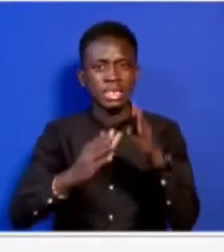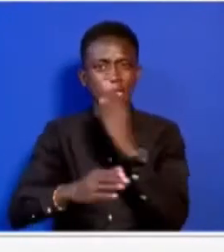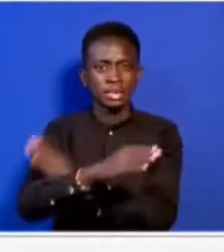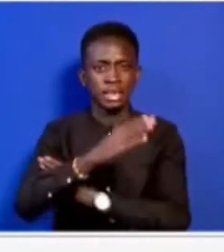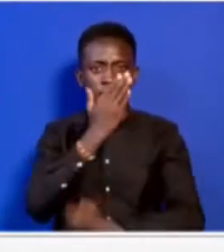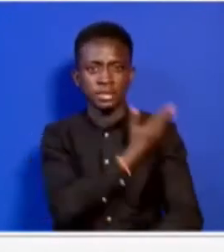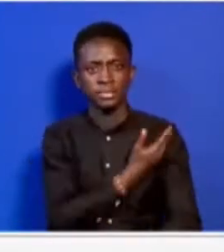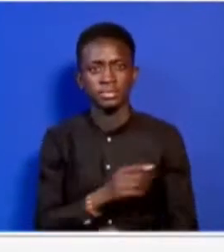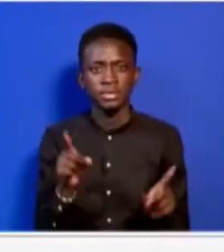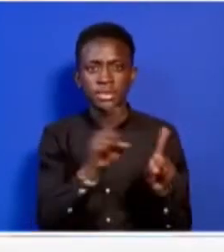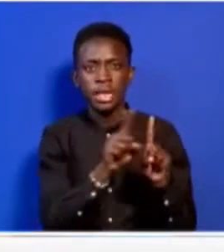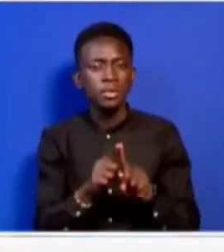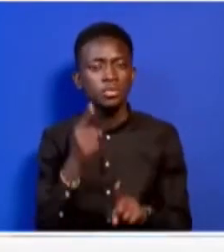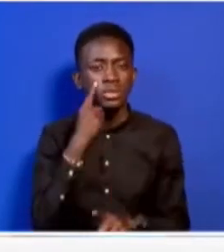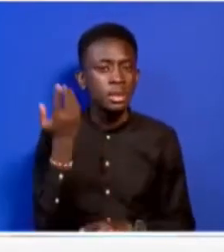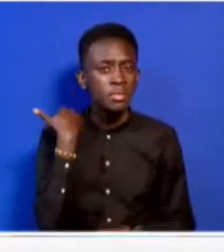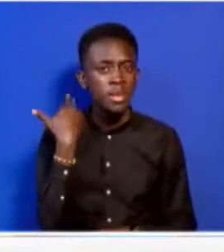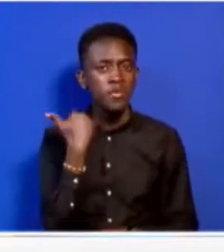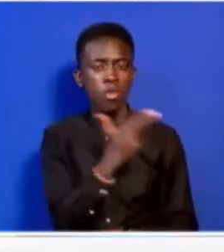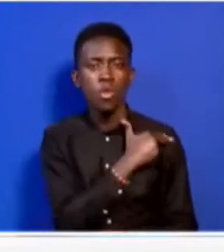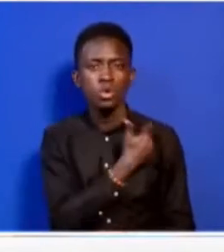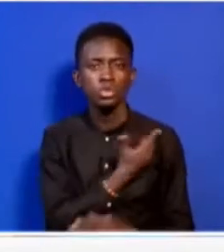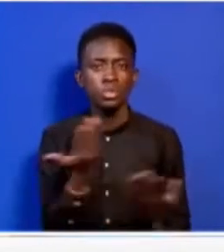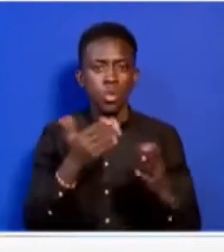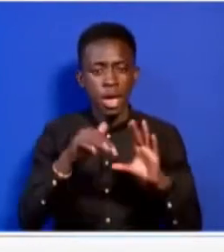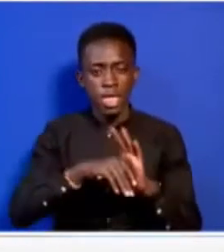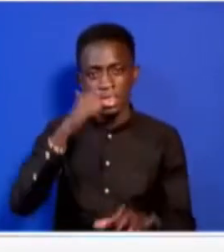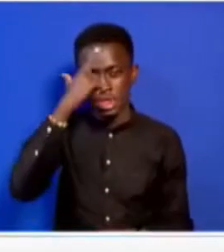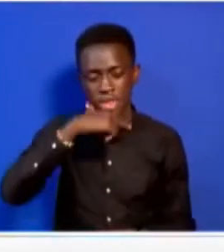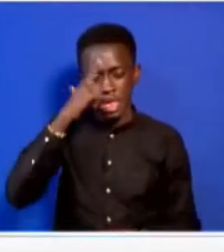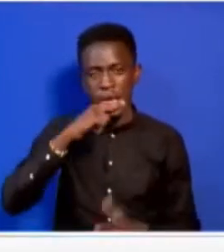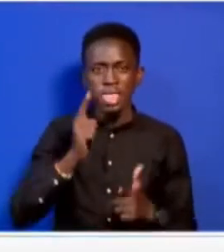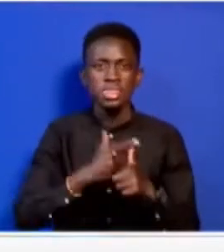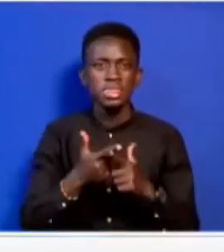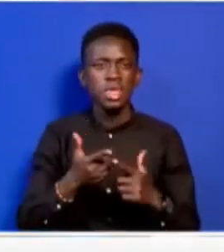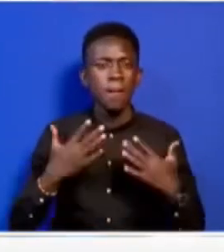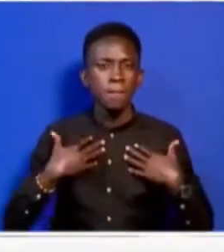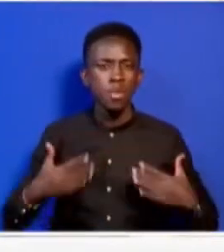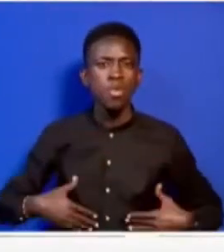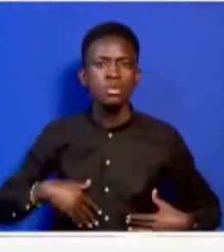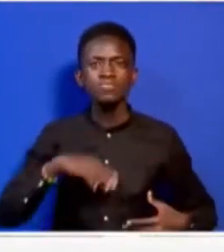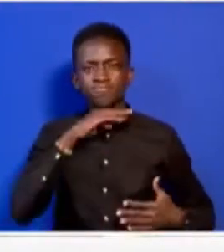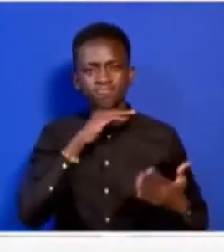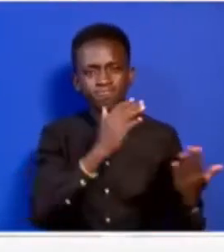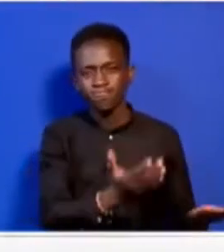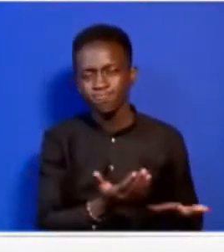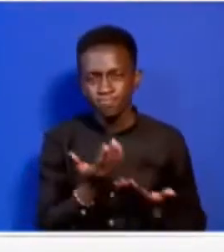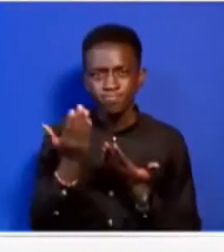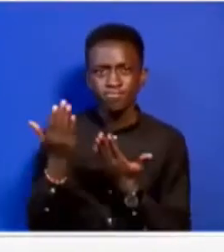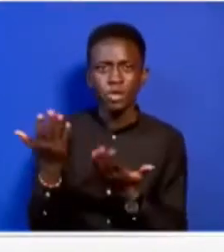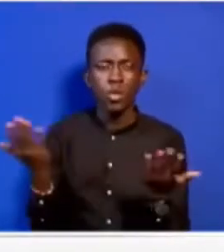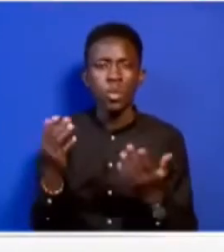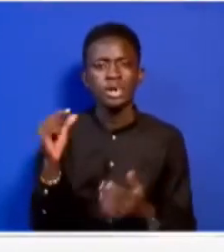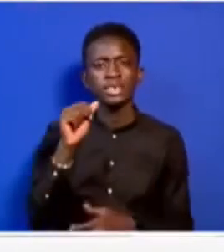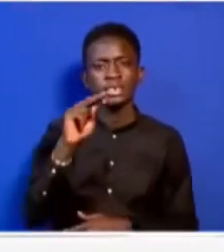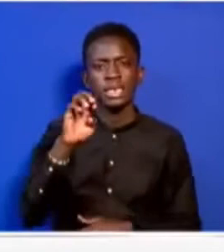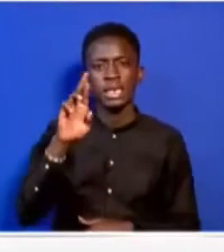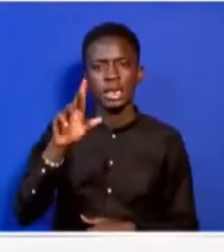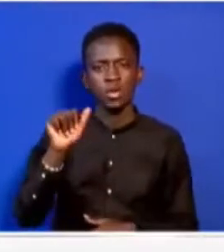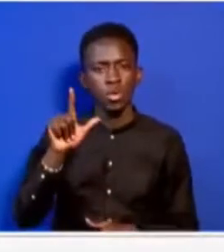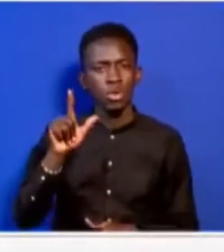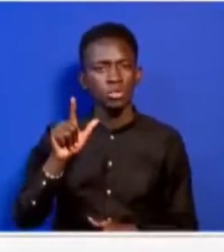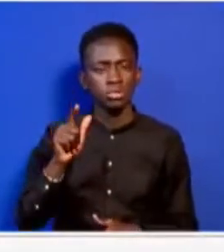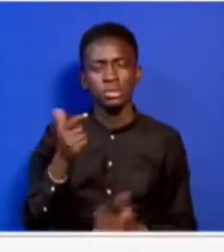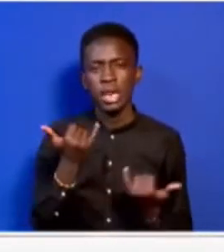alipokuwa akipokea matibabu kwenye hospitali ya Thika Level 5, na mwili wake baada ya kuhifadhiwa makafani ya General Kago huku ukisubiriwa